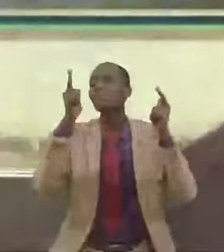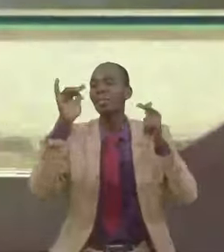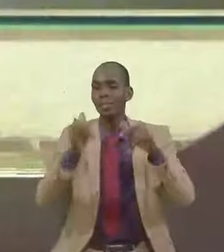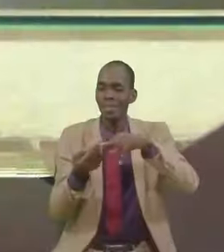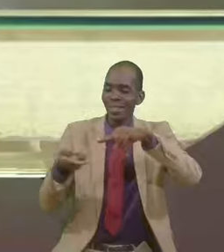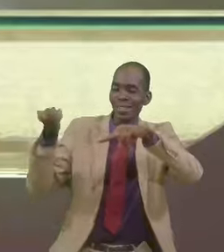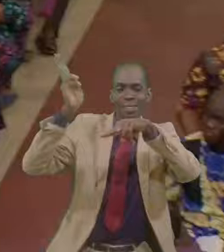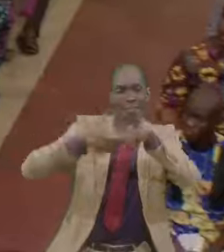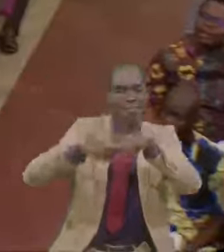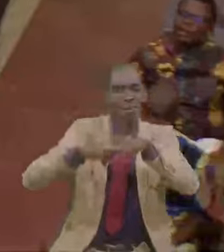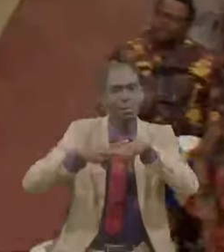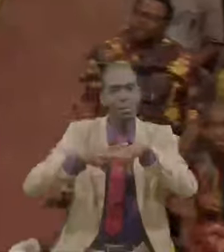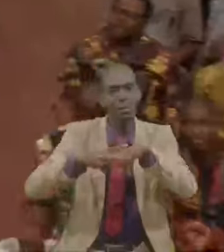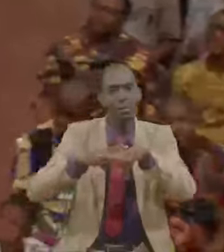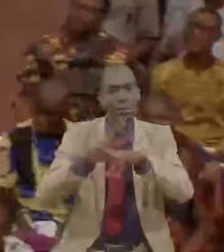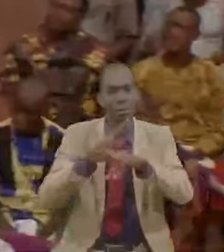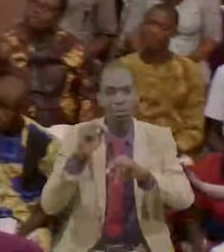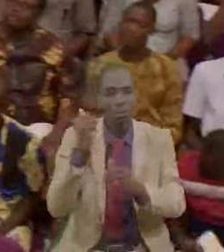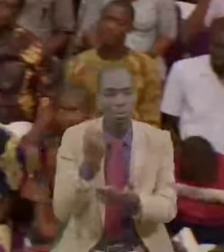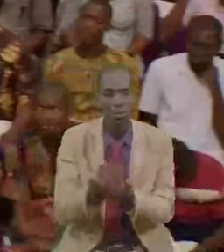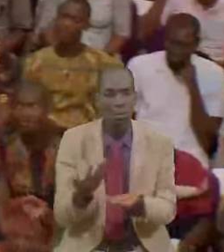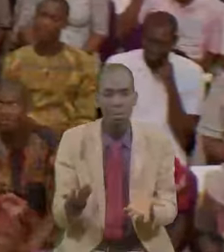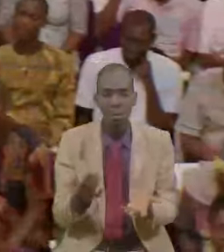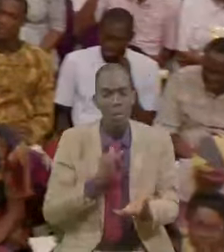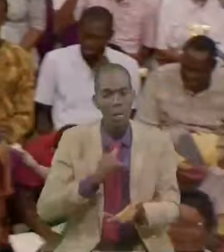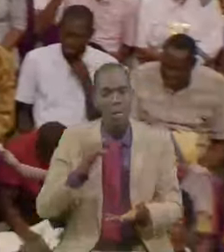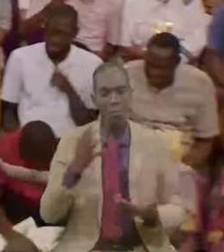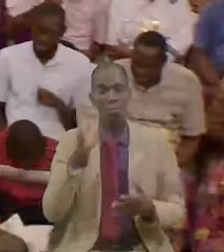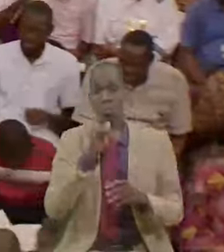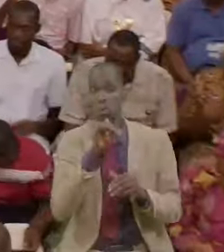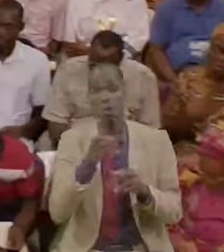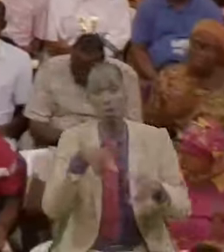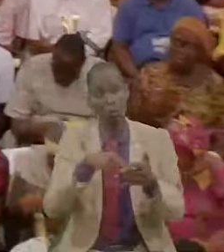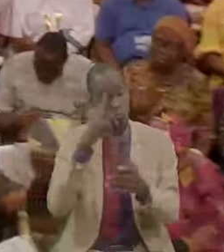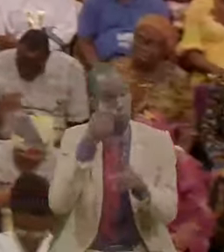grande. Amen. Je dois le personnaliser.